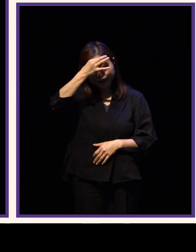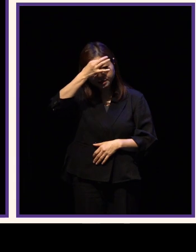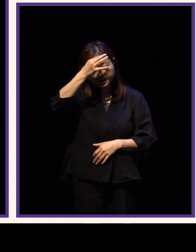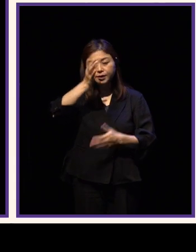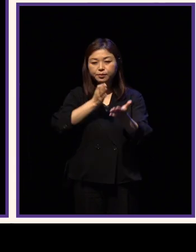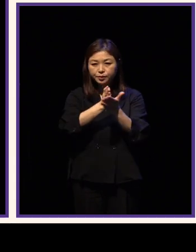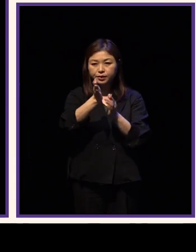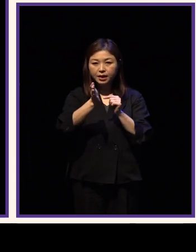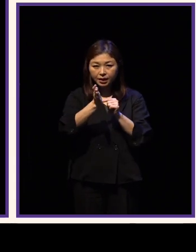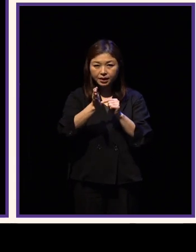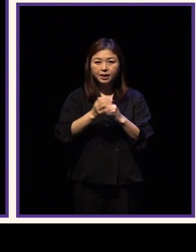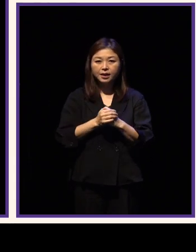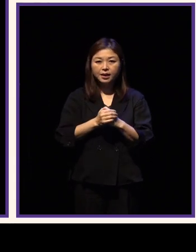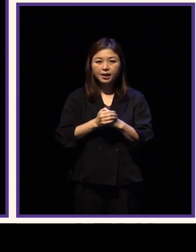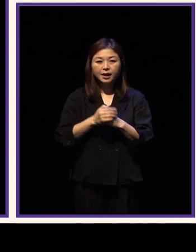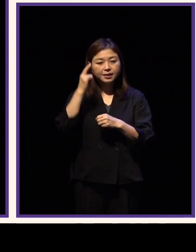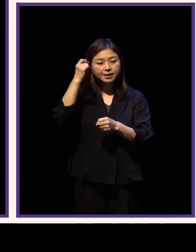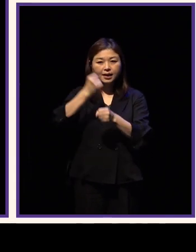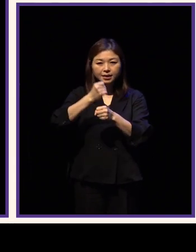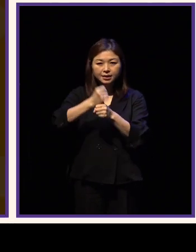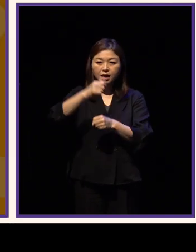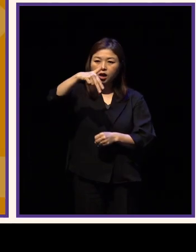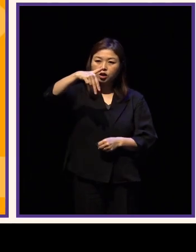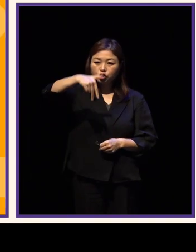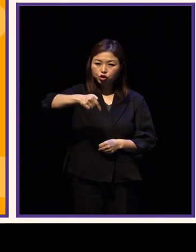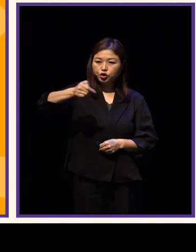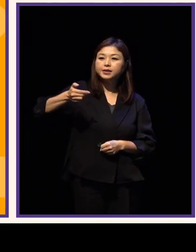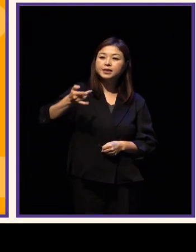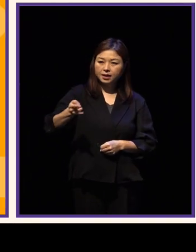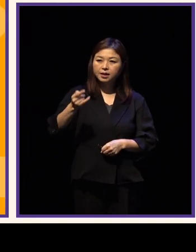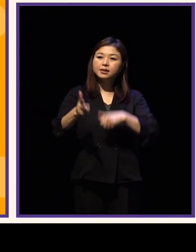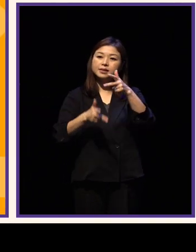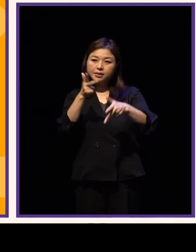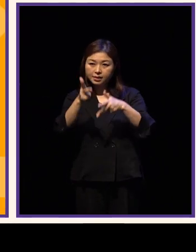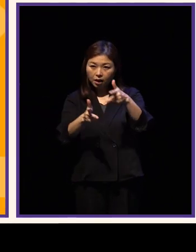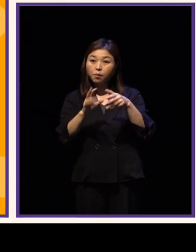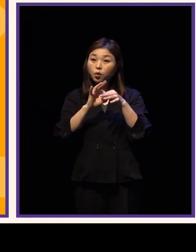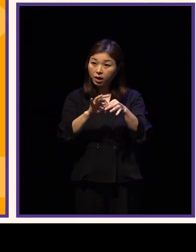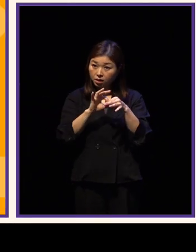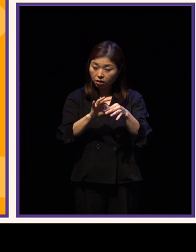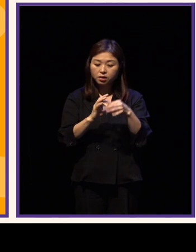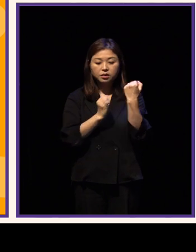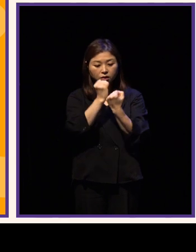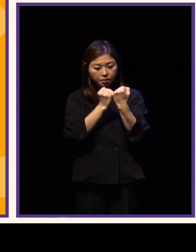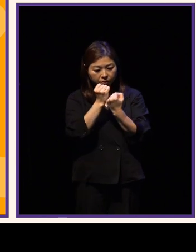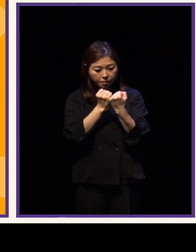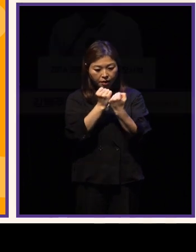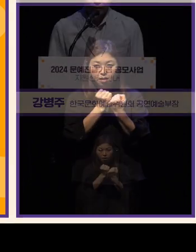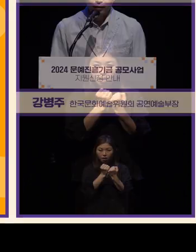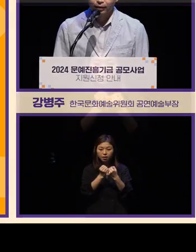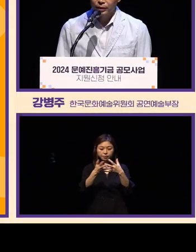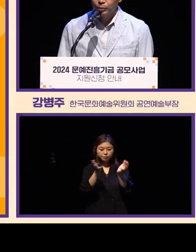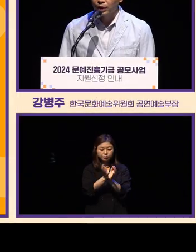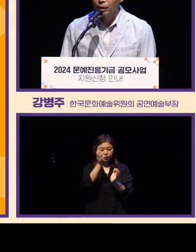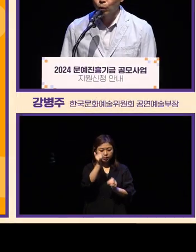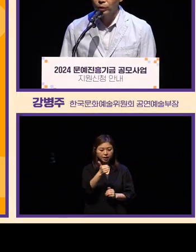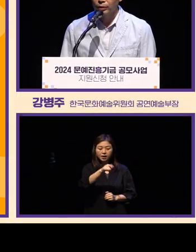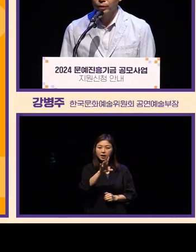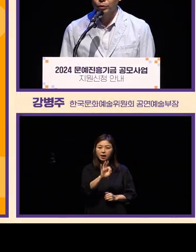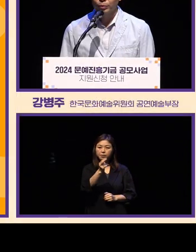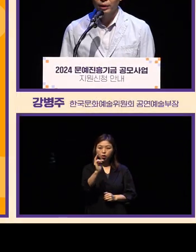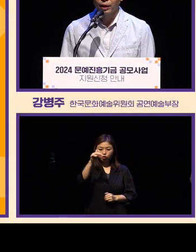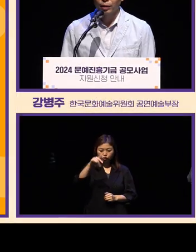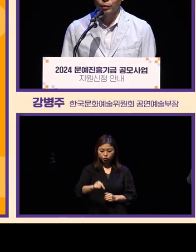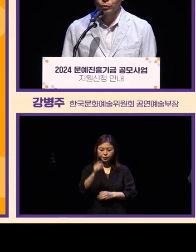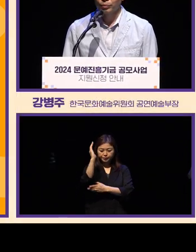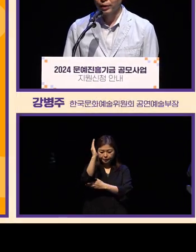사업을 설명드릴 예정입니다. 공연예술 부장 강병주 부장이 설명하시겠습니다. 안녕하십니까.